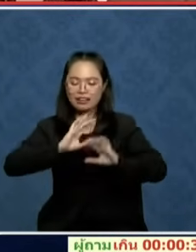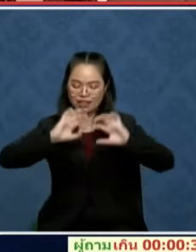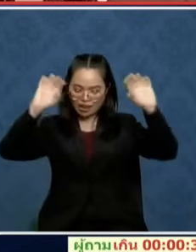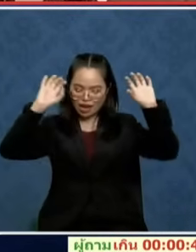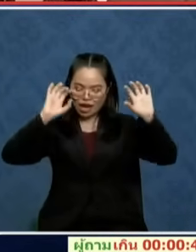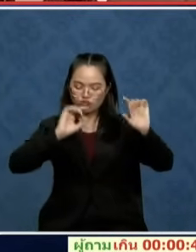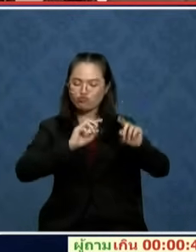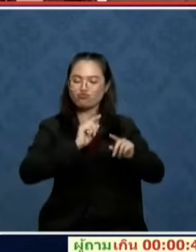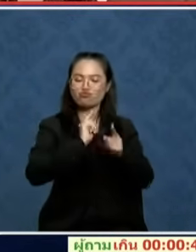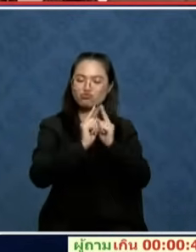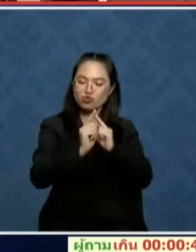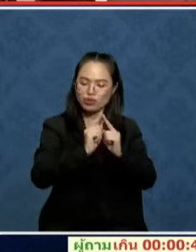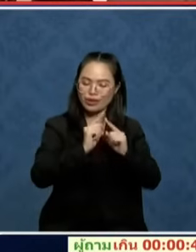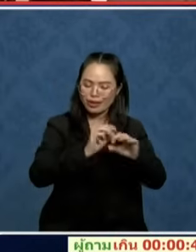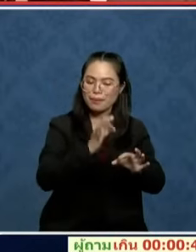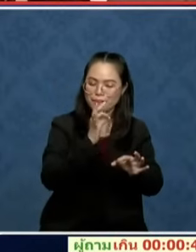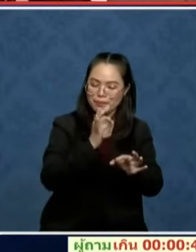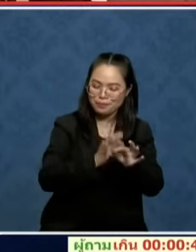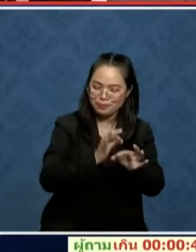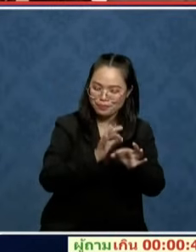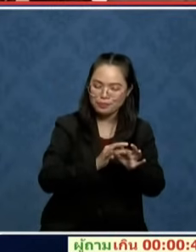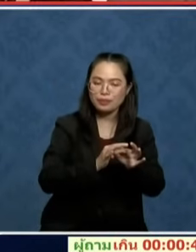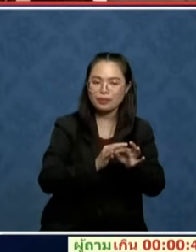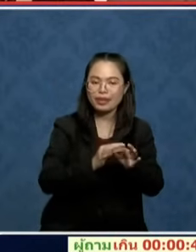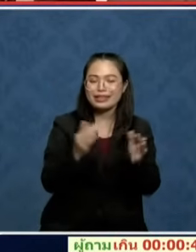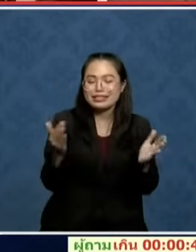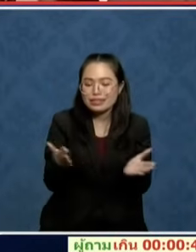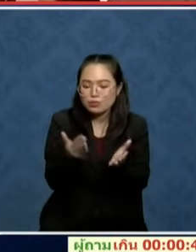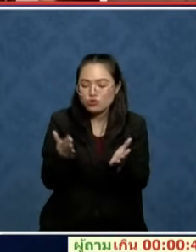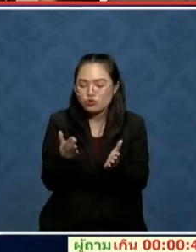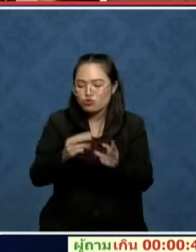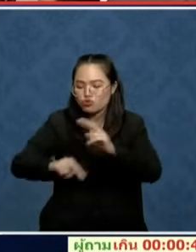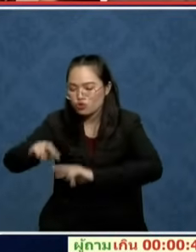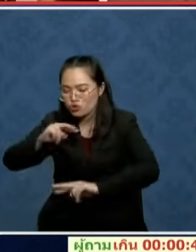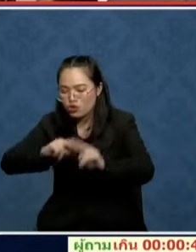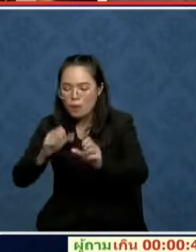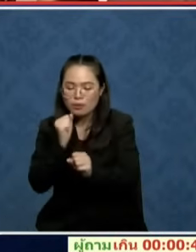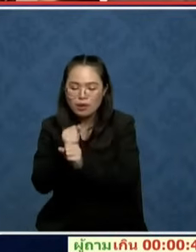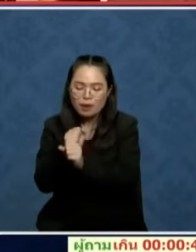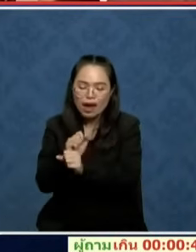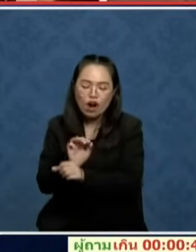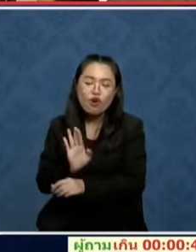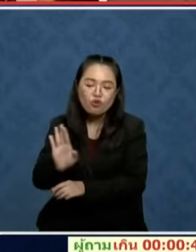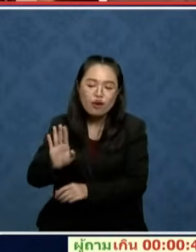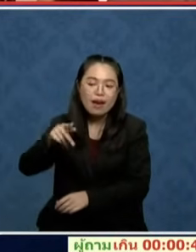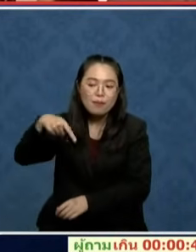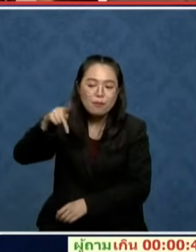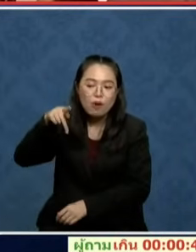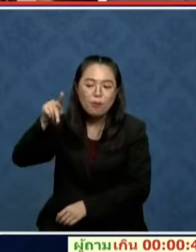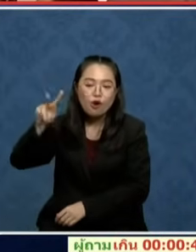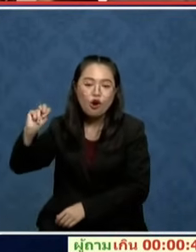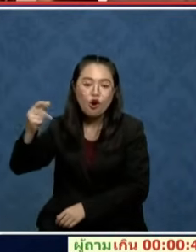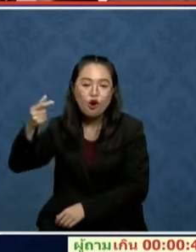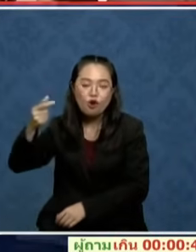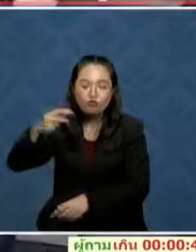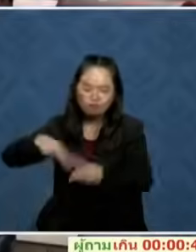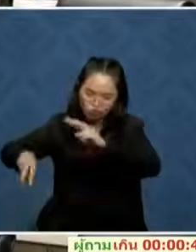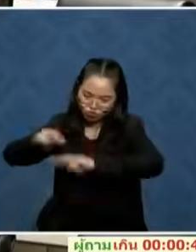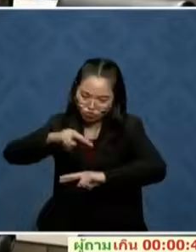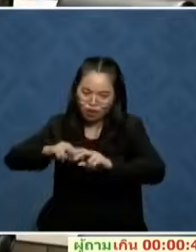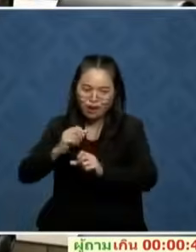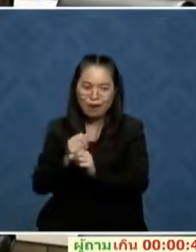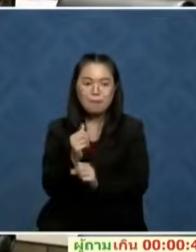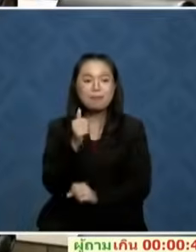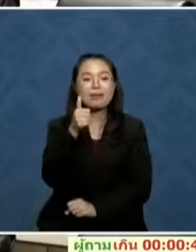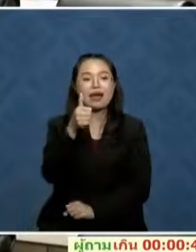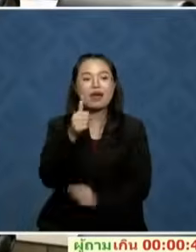ารและสนับสนุนการทำงานของปปง.ผมเชื่อว่าเราสามารถแก้ปัญหาเรื่องนี้ได้ขอบคุณครับท่านประธานครับ ครับขอบคุณครับ